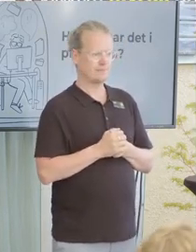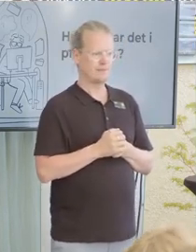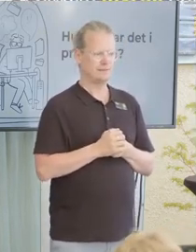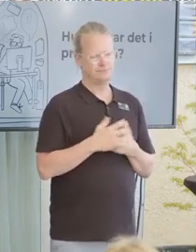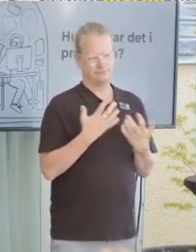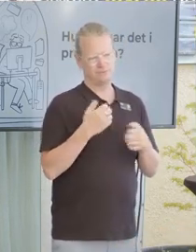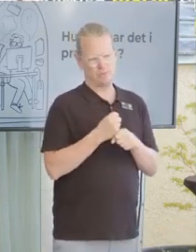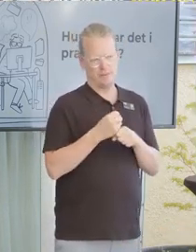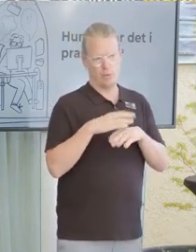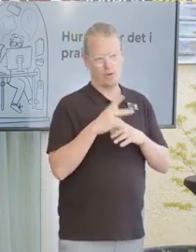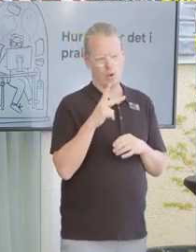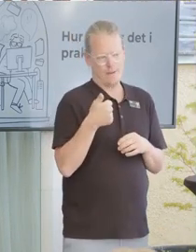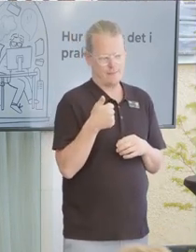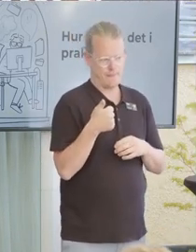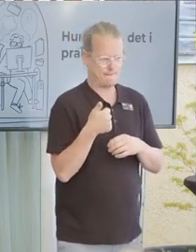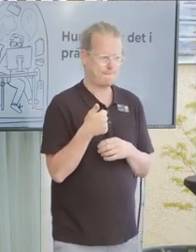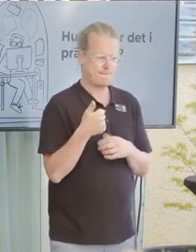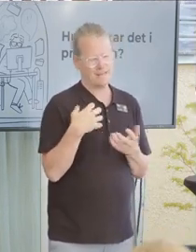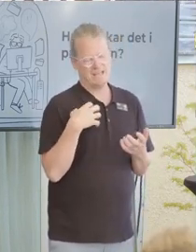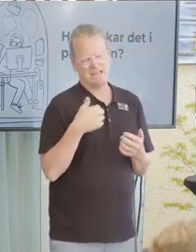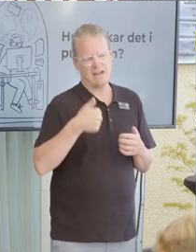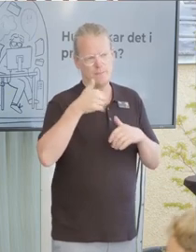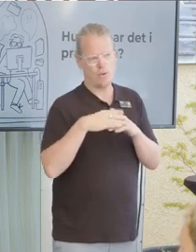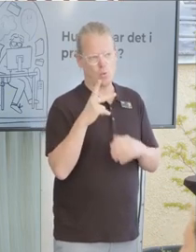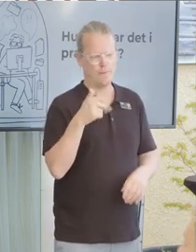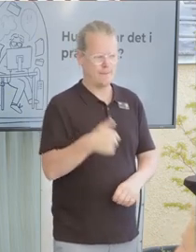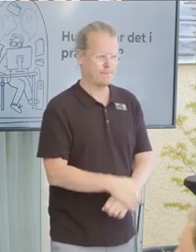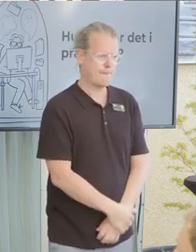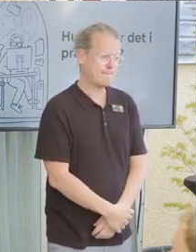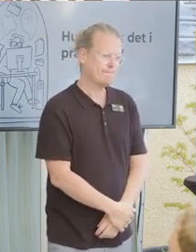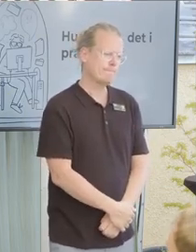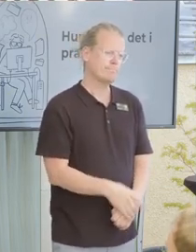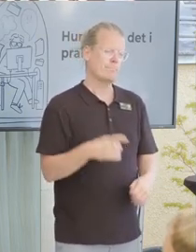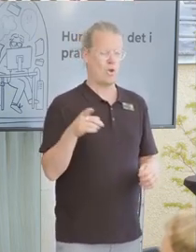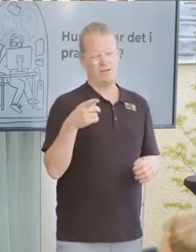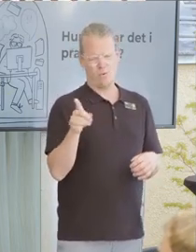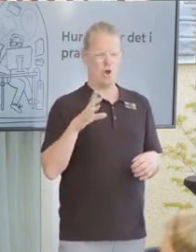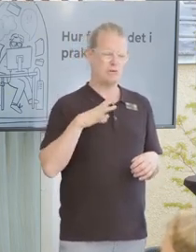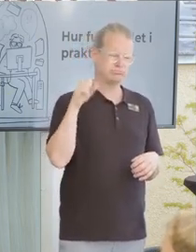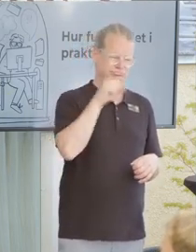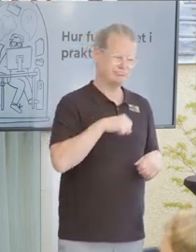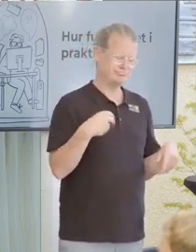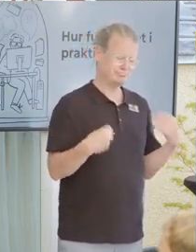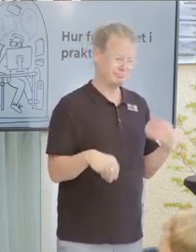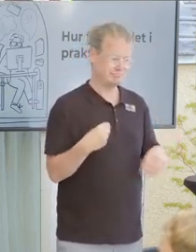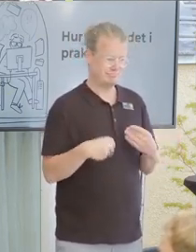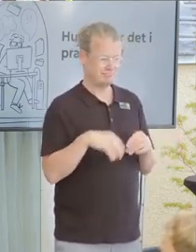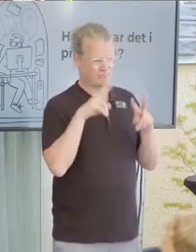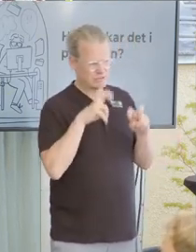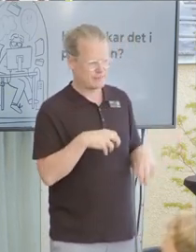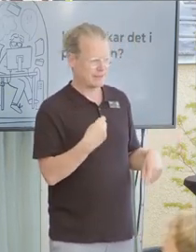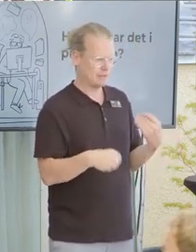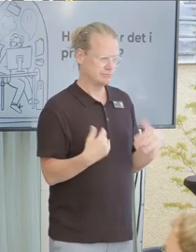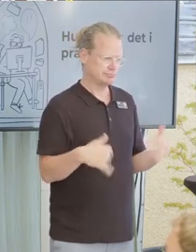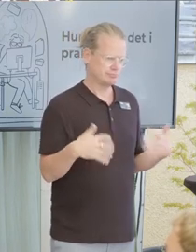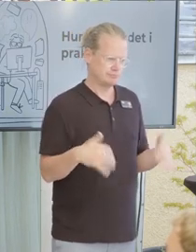Kungliga biblioteket. Och ni sitter på oerhörda mängder med värdefullt forskningsmaterial, både fysiskt och